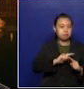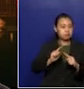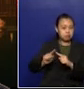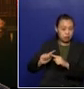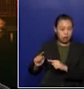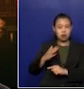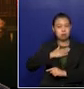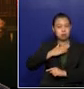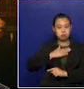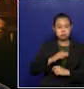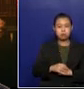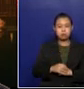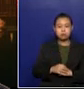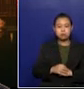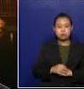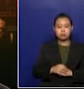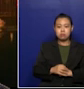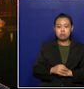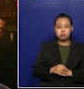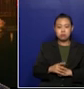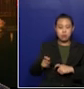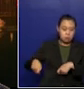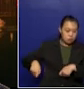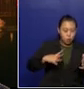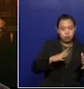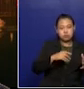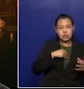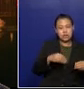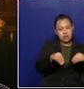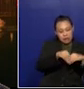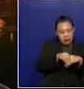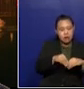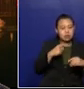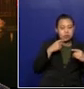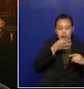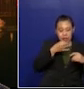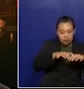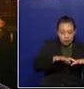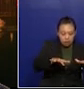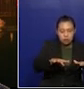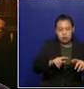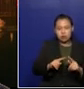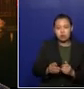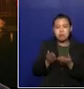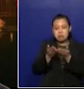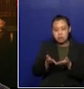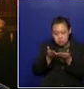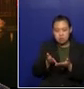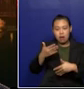อกชายฝั่งฮะกับประมงชายฝั่งฮะเขาเจ๊งหมดแล้ววันนี้แจกเรือฟรีขายเรือ